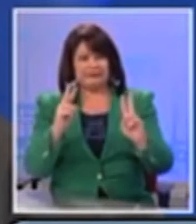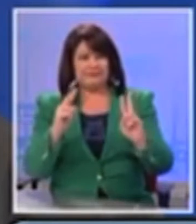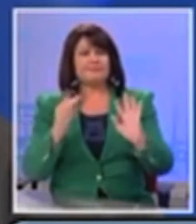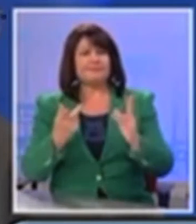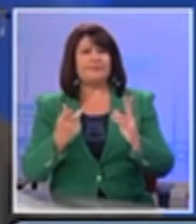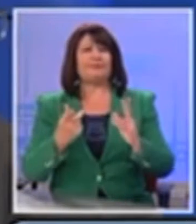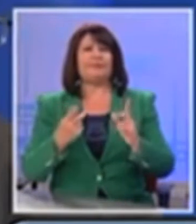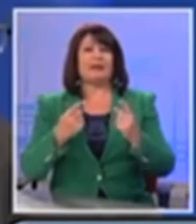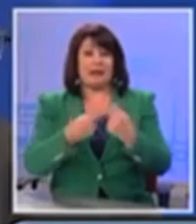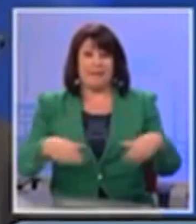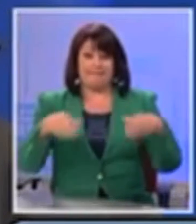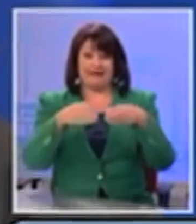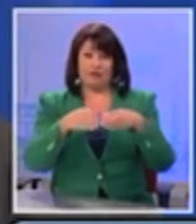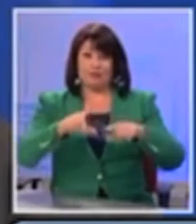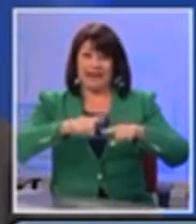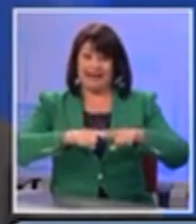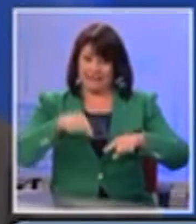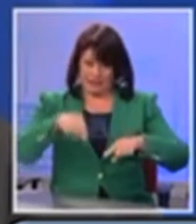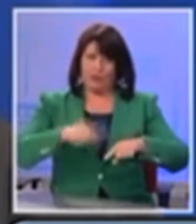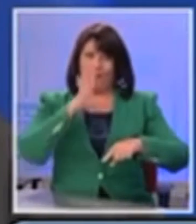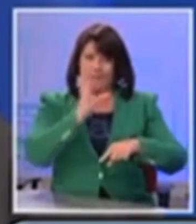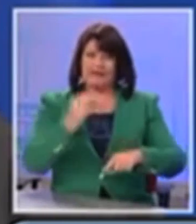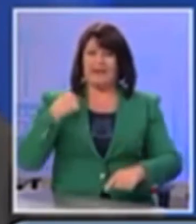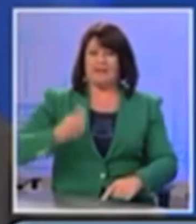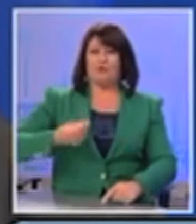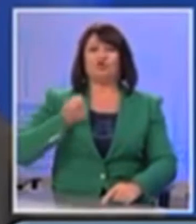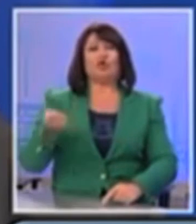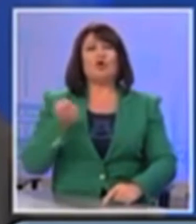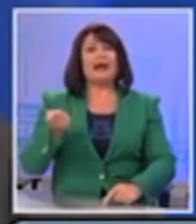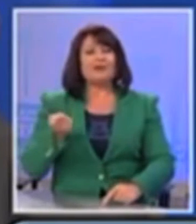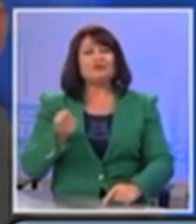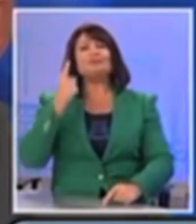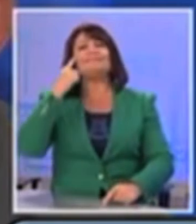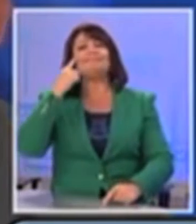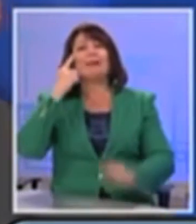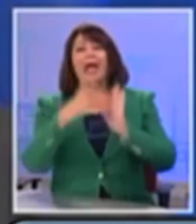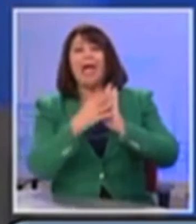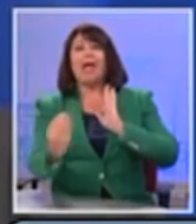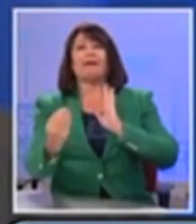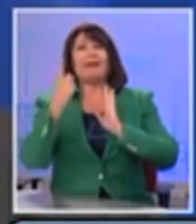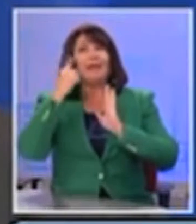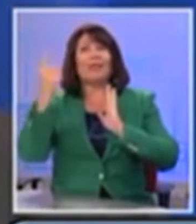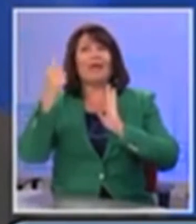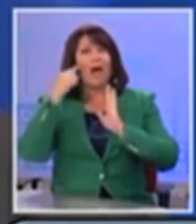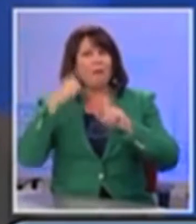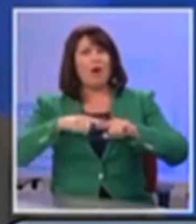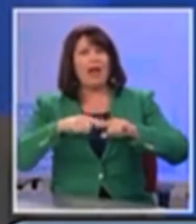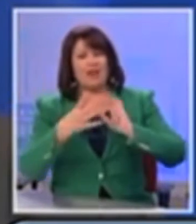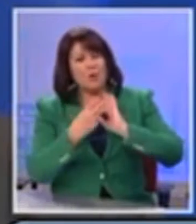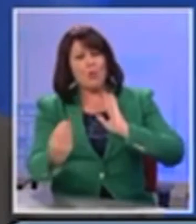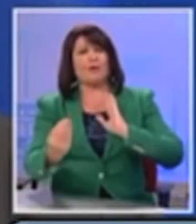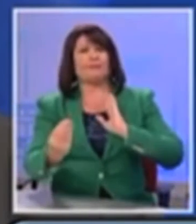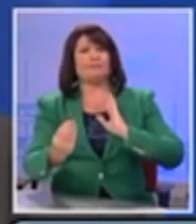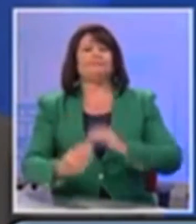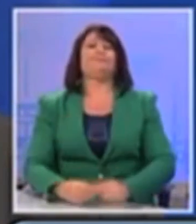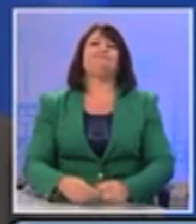sources importantes d'inspiration. Et ces structures nous invitent à un dialogue,